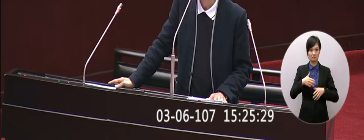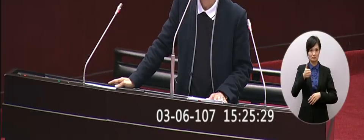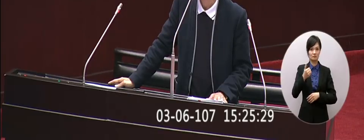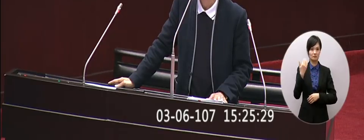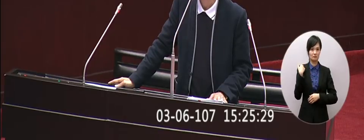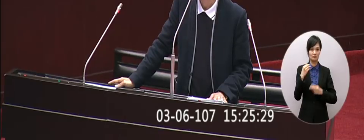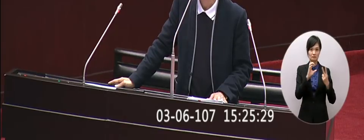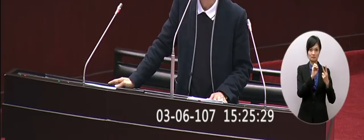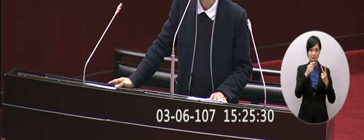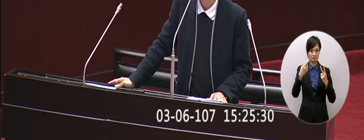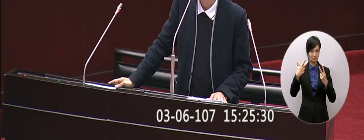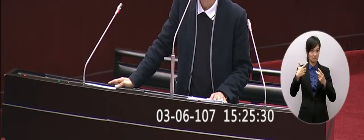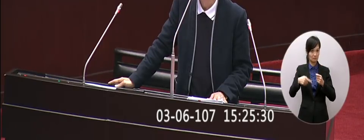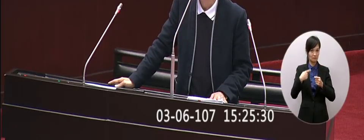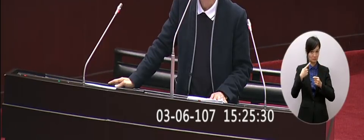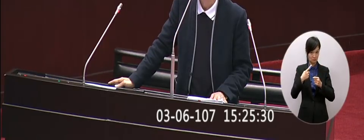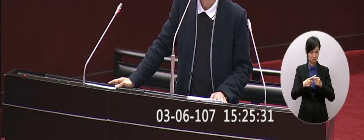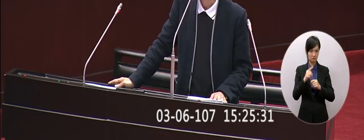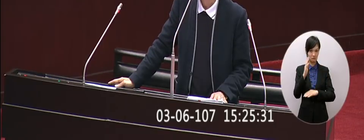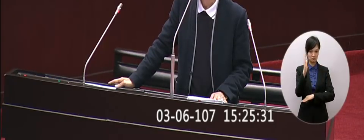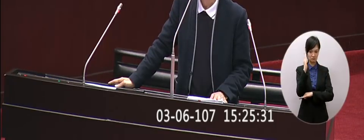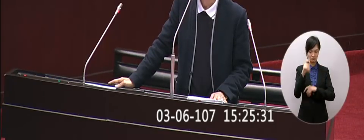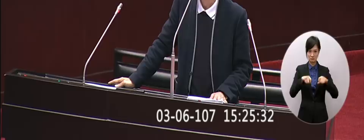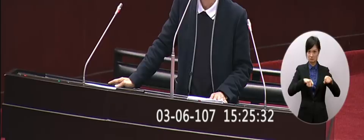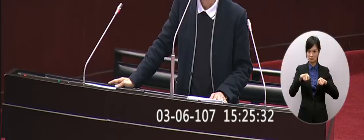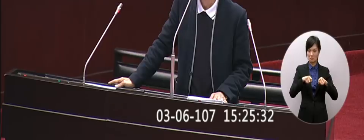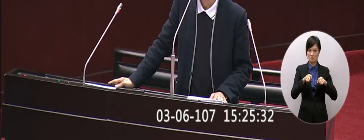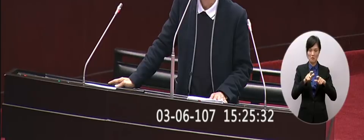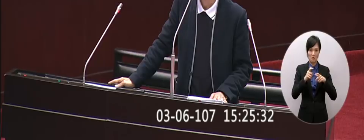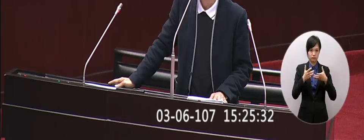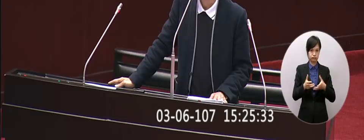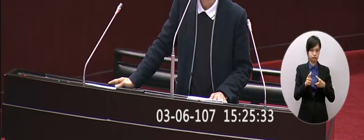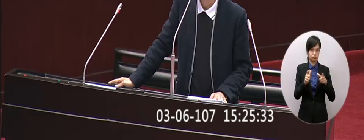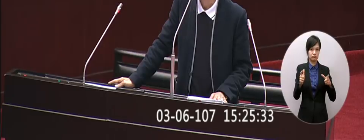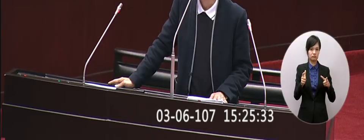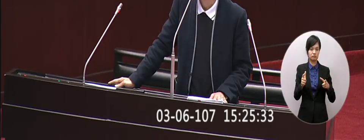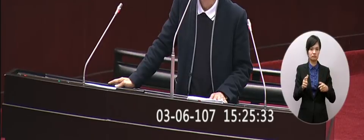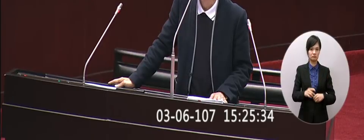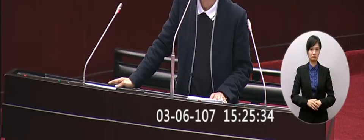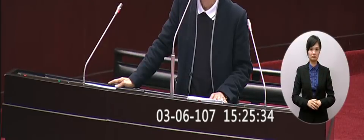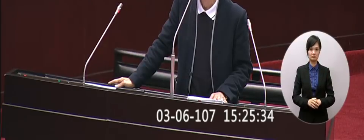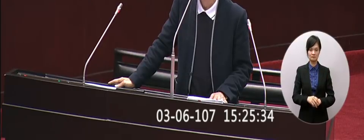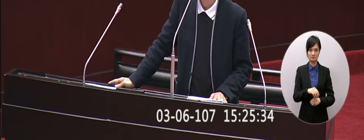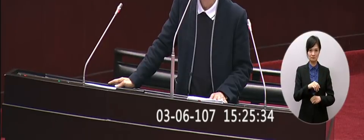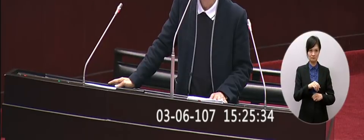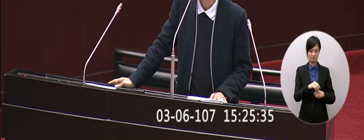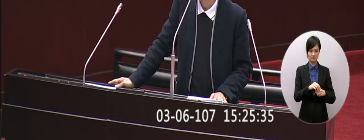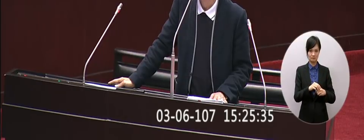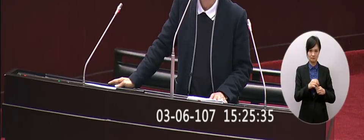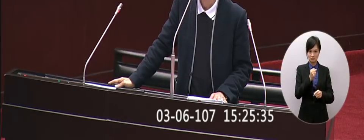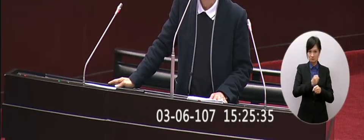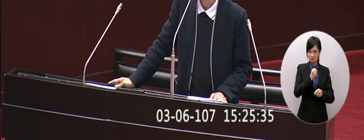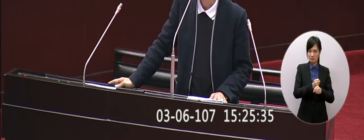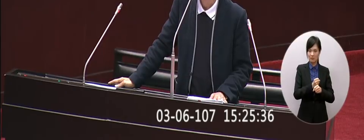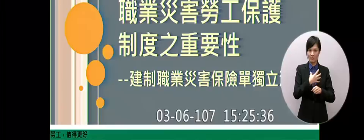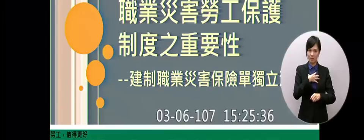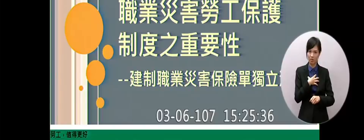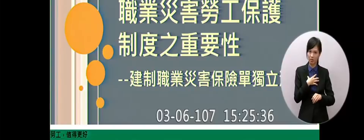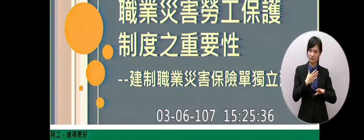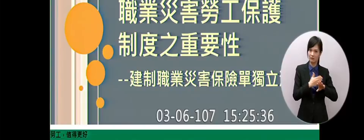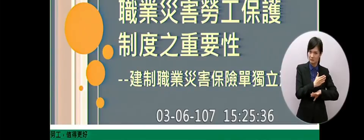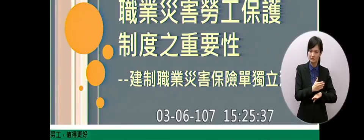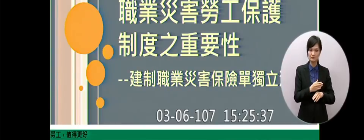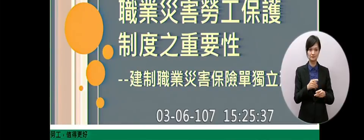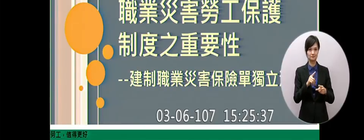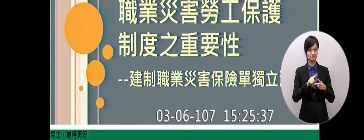2016年的一个重大的一个政见啊，面对的保障过劳或者职业劳工，怎么样